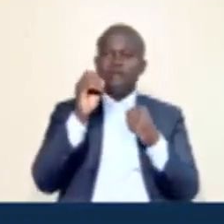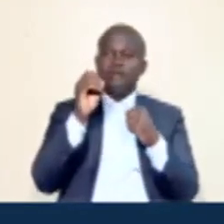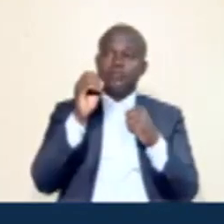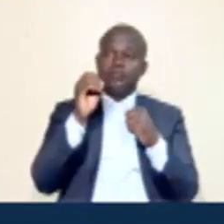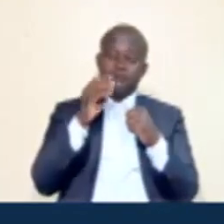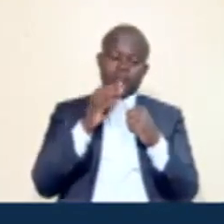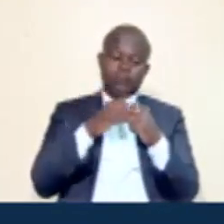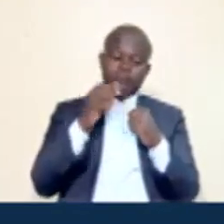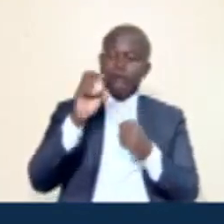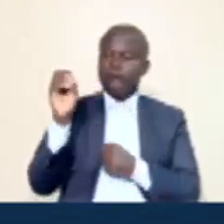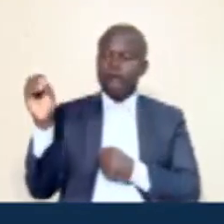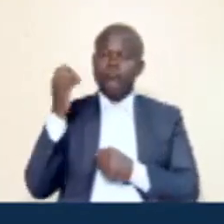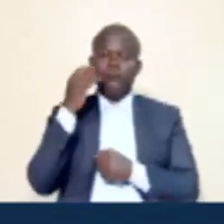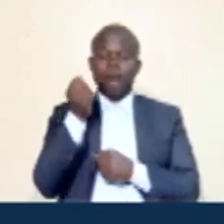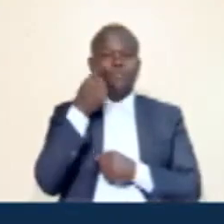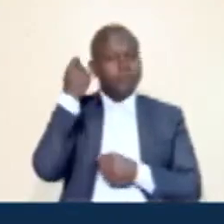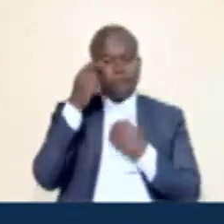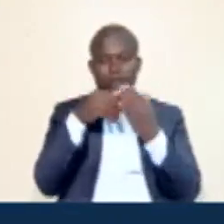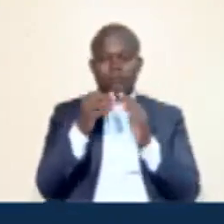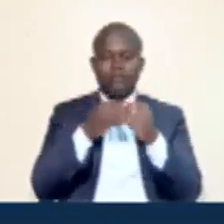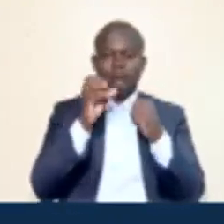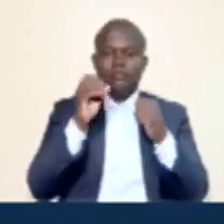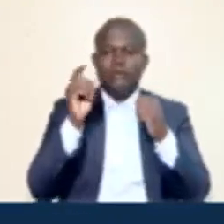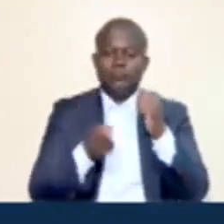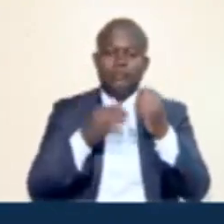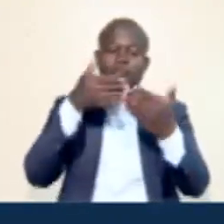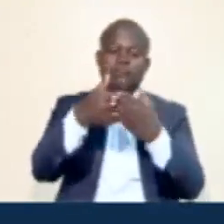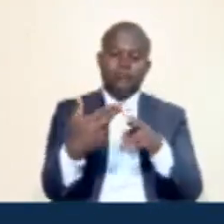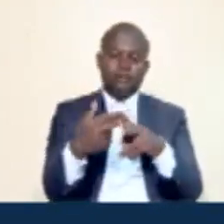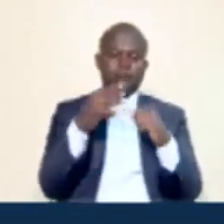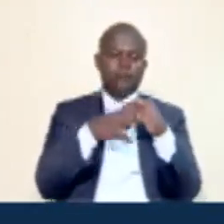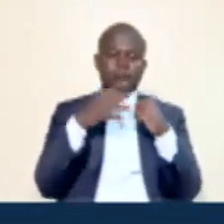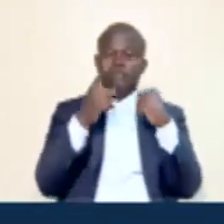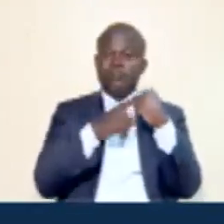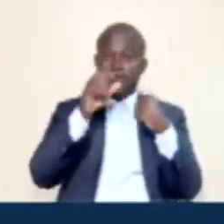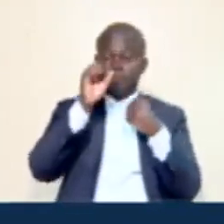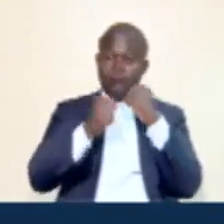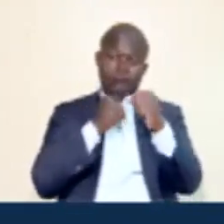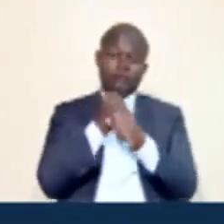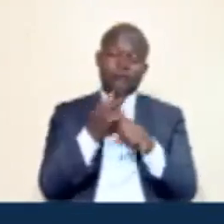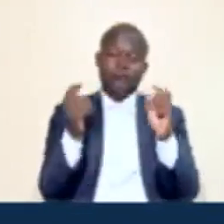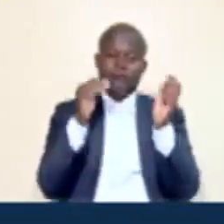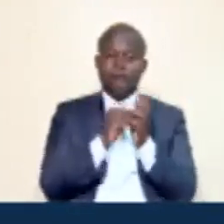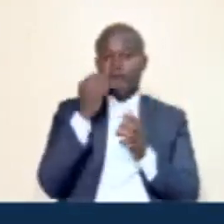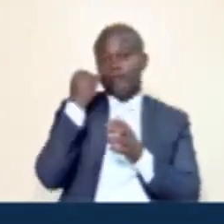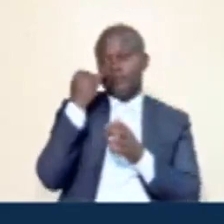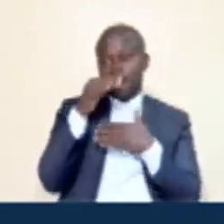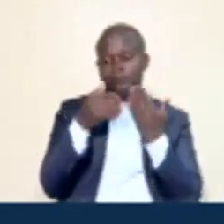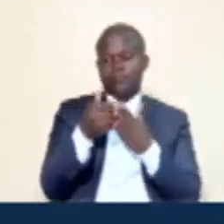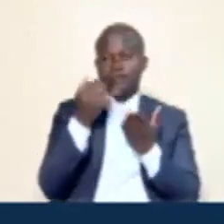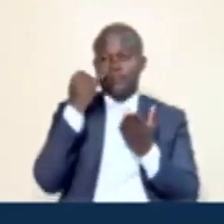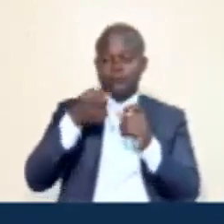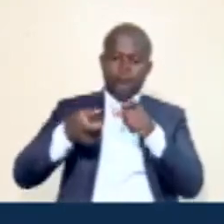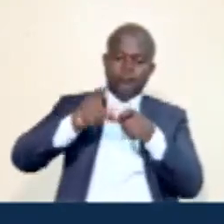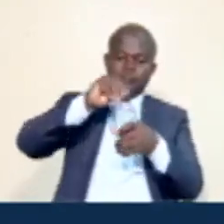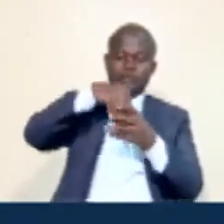zirimo se cyangwa overtime bembo 8 urumva biragenda bikagera ku 96 ku mwaka ariko iyo twaramutse